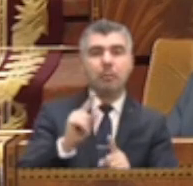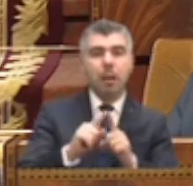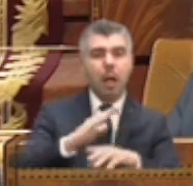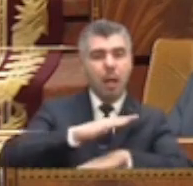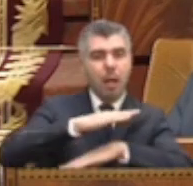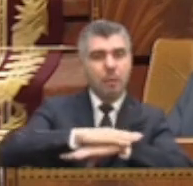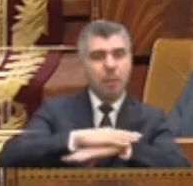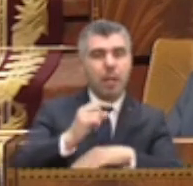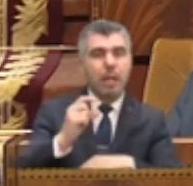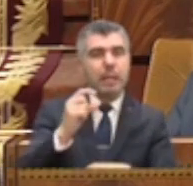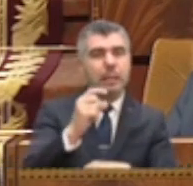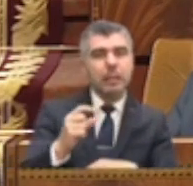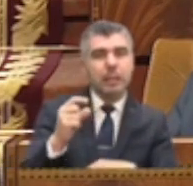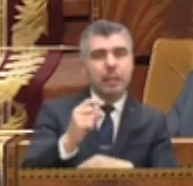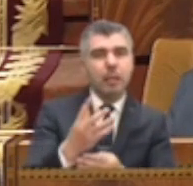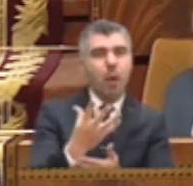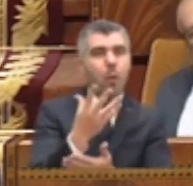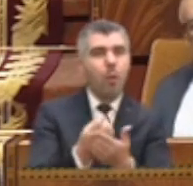الدينيه لاولادنا.